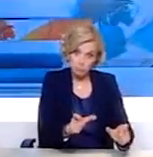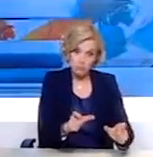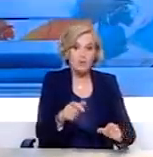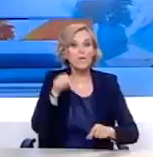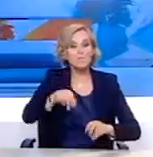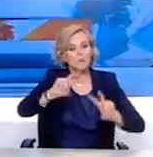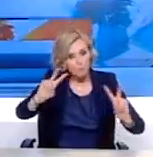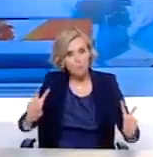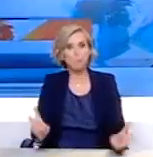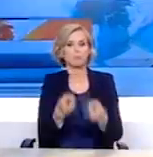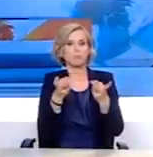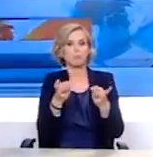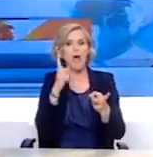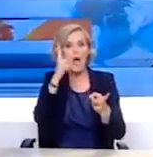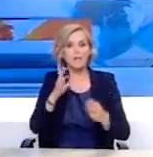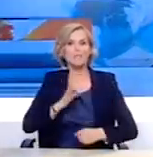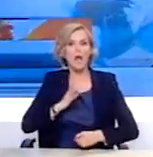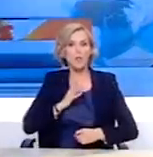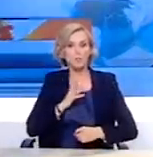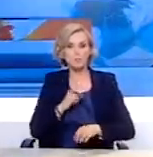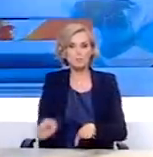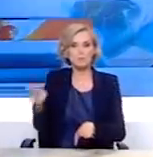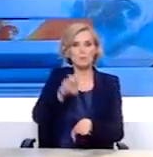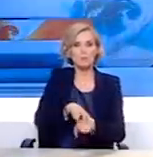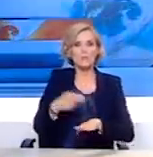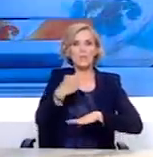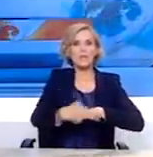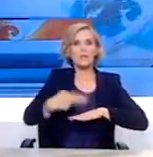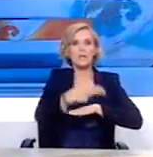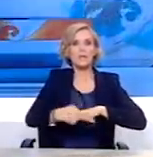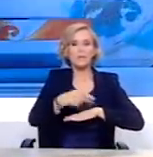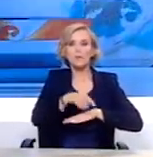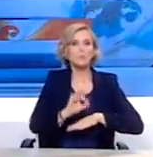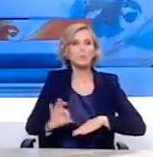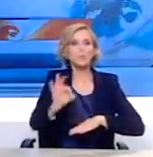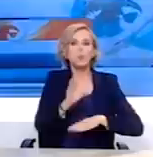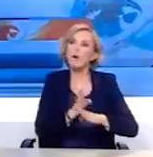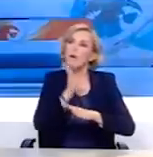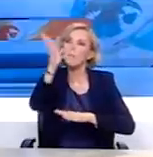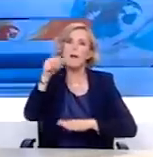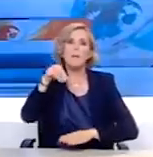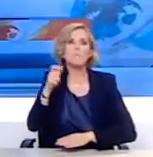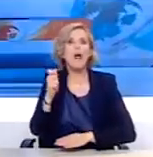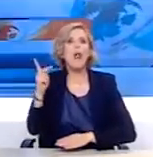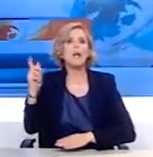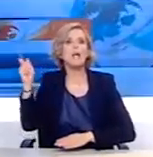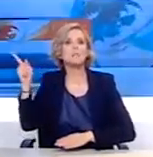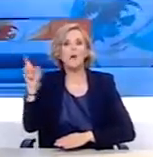βαγόνι τρένου με προορισμό τη Μαλακάσα, ο οποίος ισχυρίστηκε ότι διαμένει στη δομή και είχε βγει για να προμηθευτεί τρόφιμα από